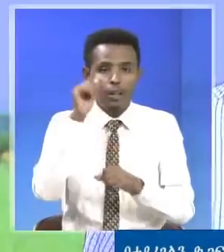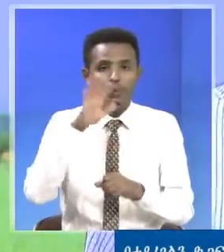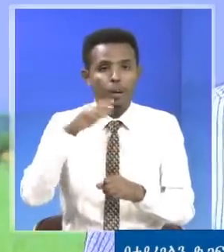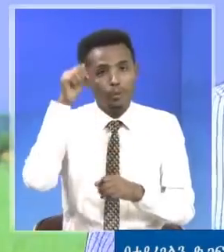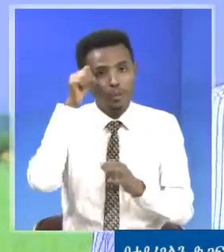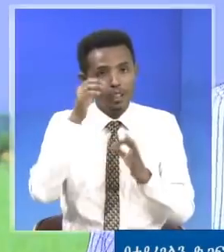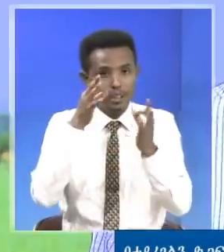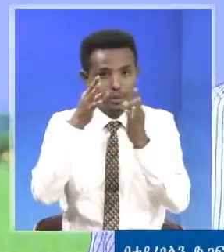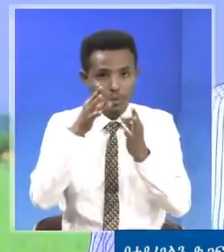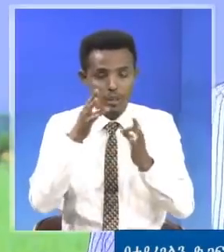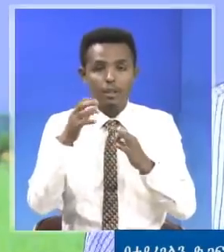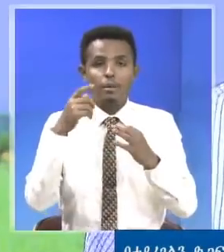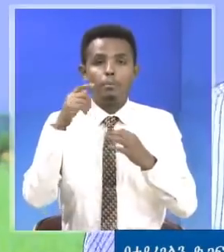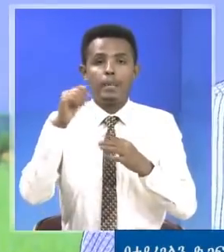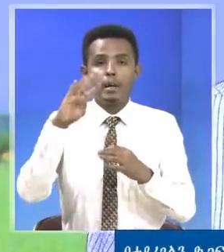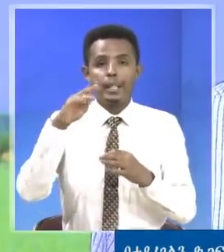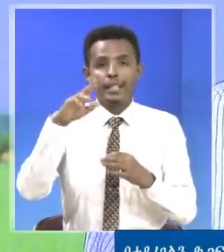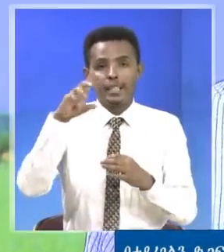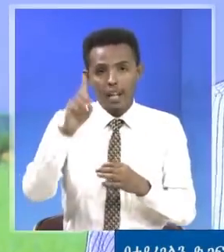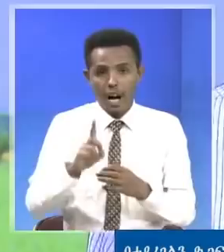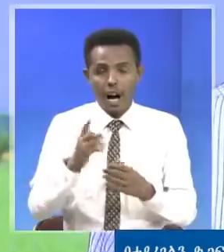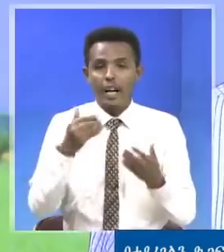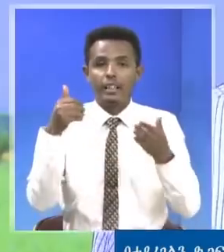አቅርቦት በዚህ ዓመት የተሻለ ነው። አልፎ አልፎ